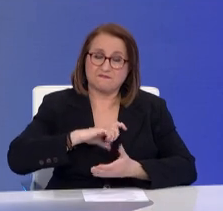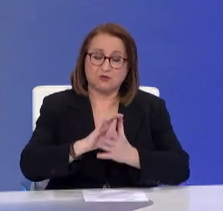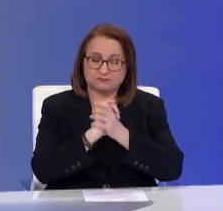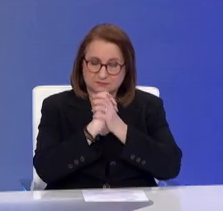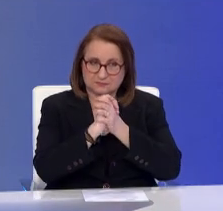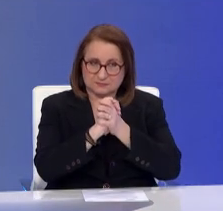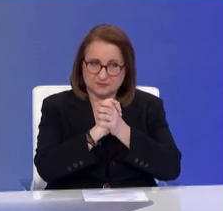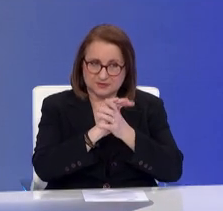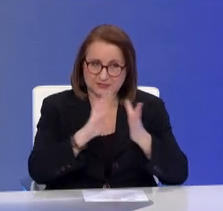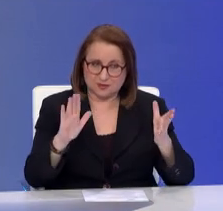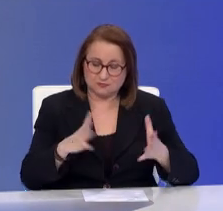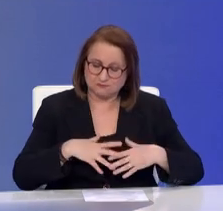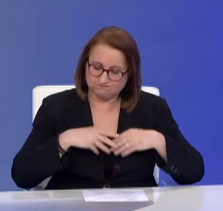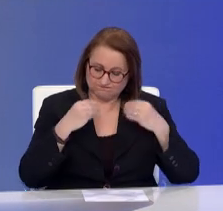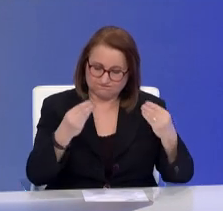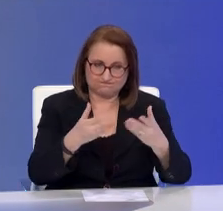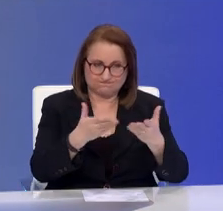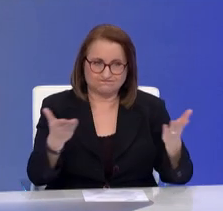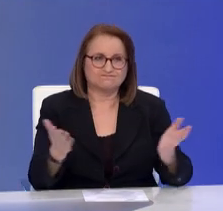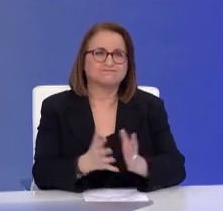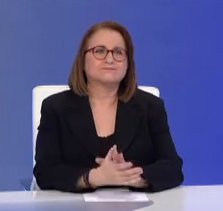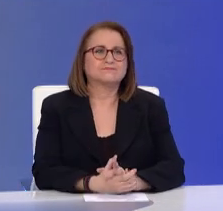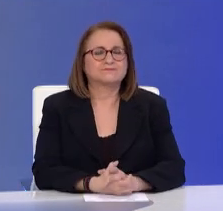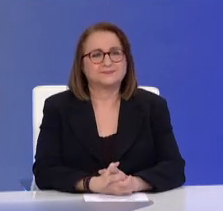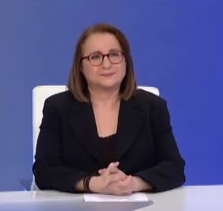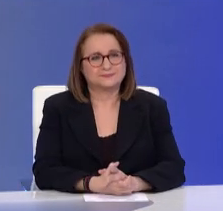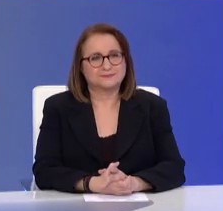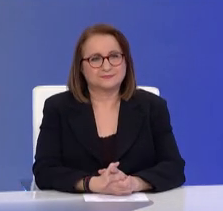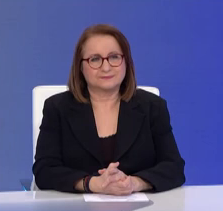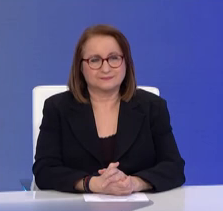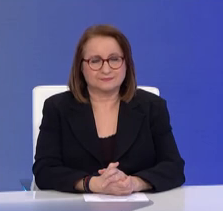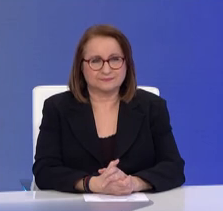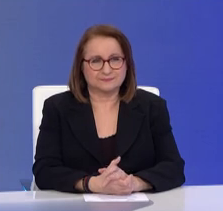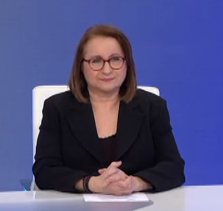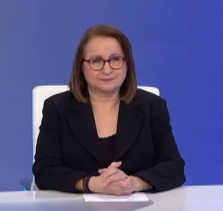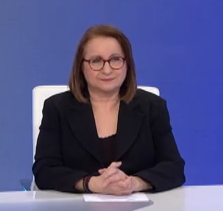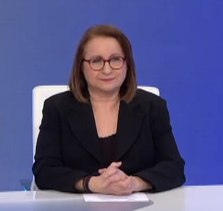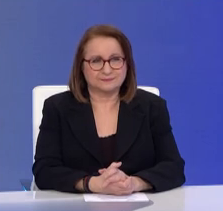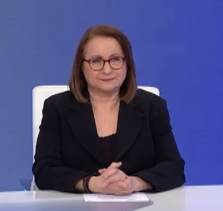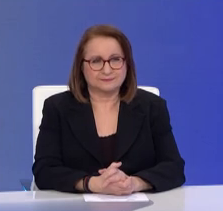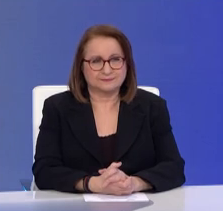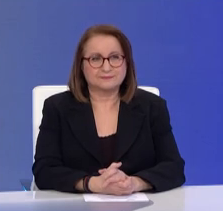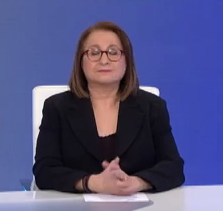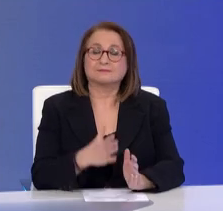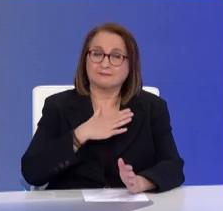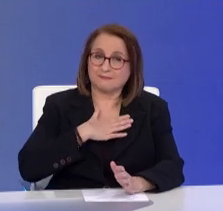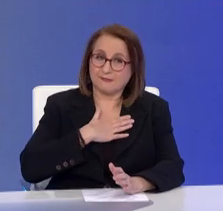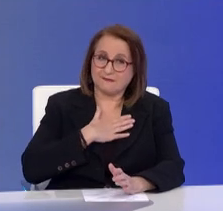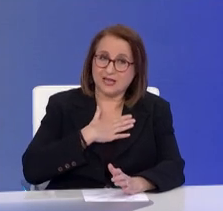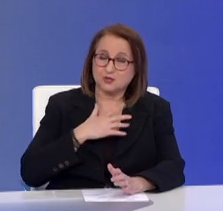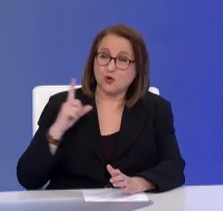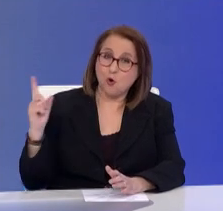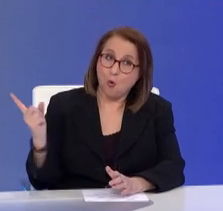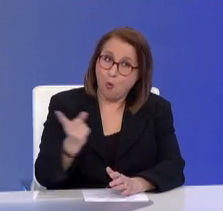Our sincere congratulations to all those who have been honored tonight. Ευχαριστώ όλους